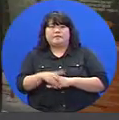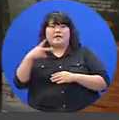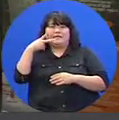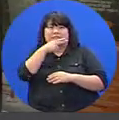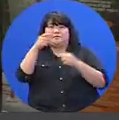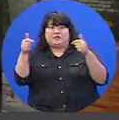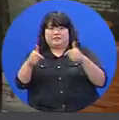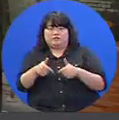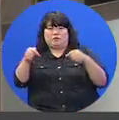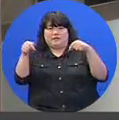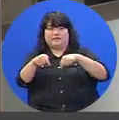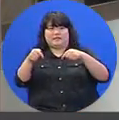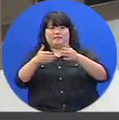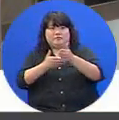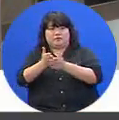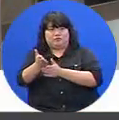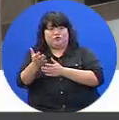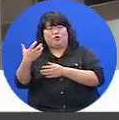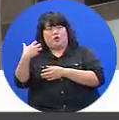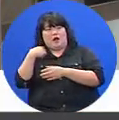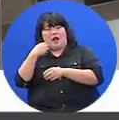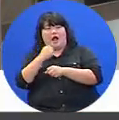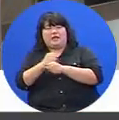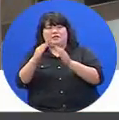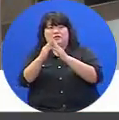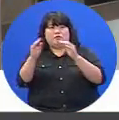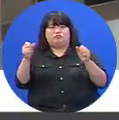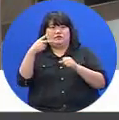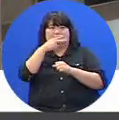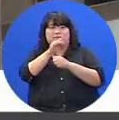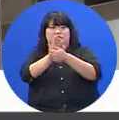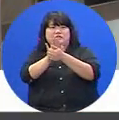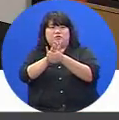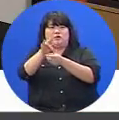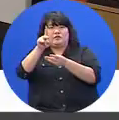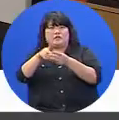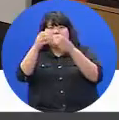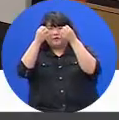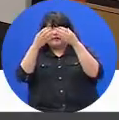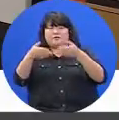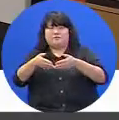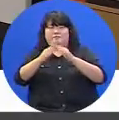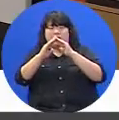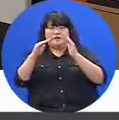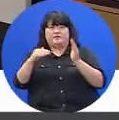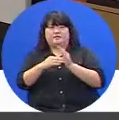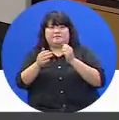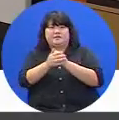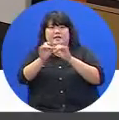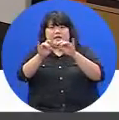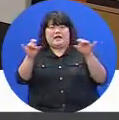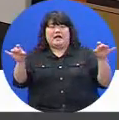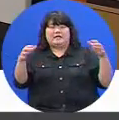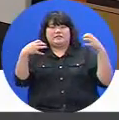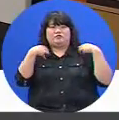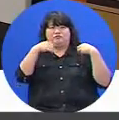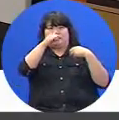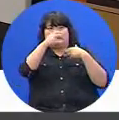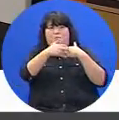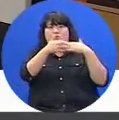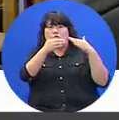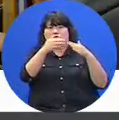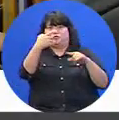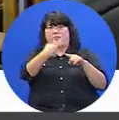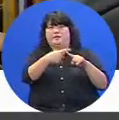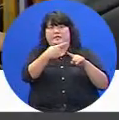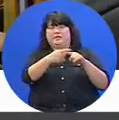금연 치료와 상담을 전문적으로 담당하는 전북 금연지원센터 또한 신설됐습니다. 각 시군에 자리 잡은 보건소와